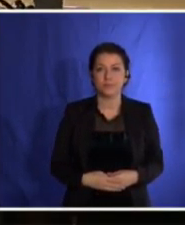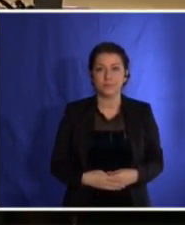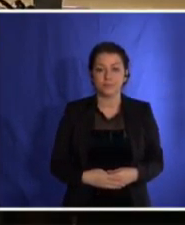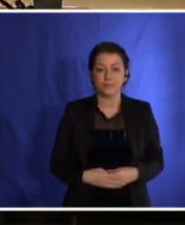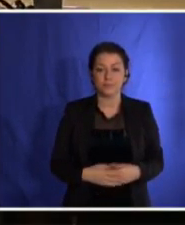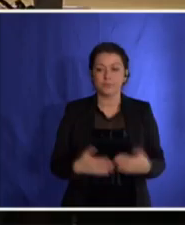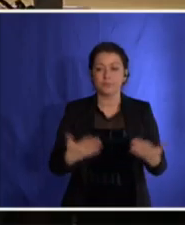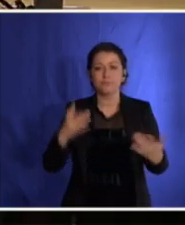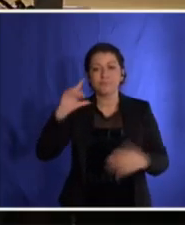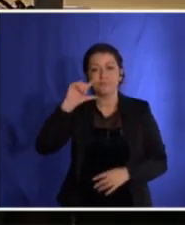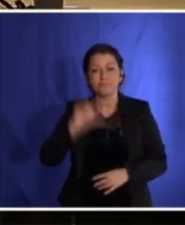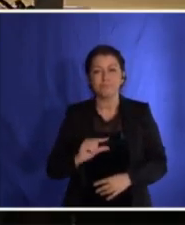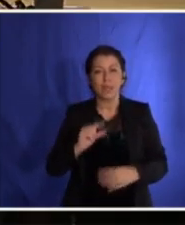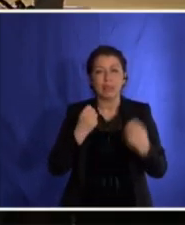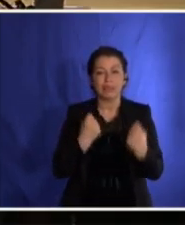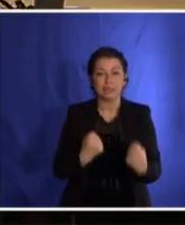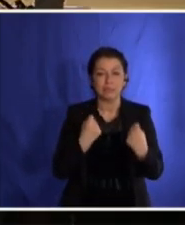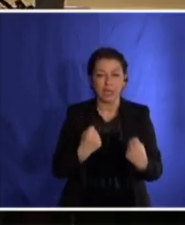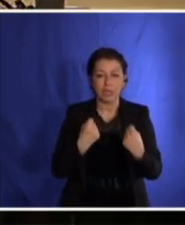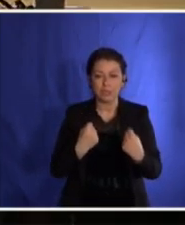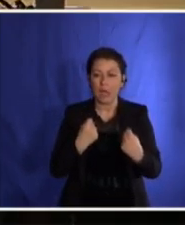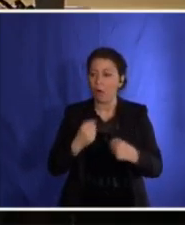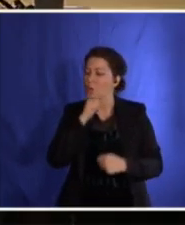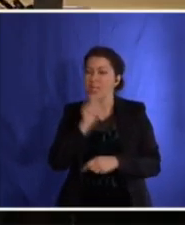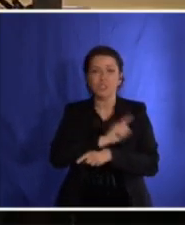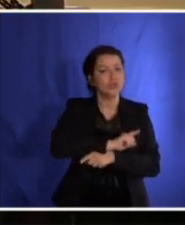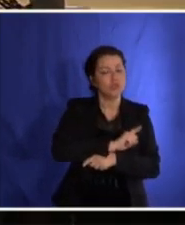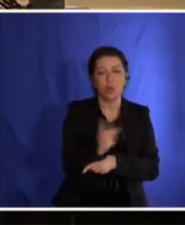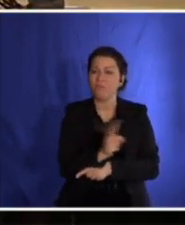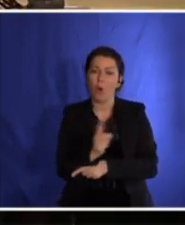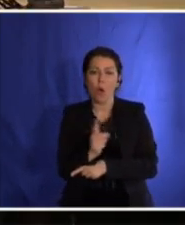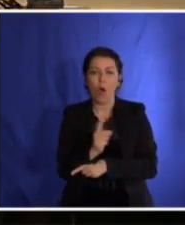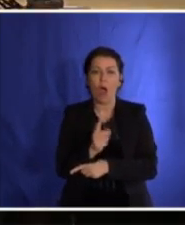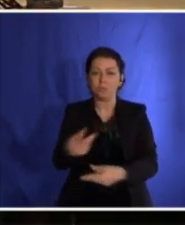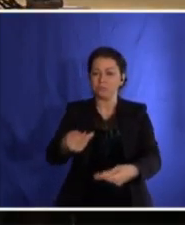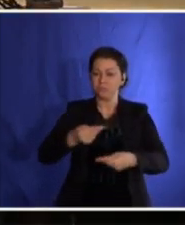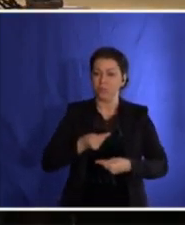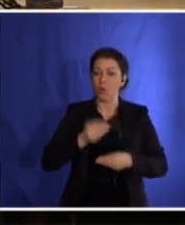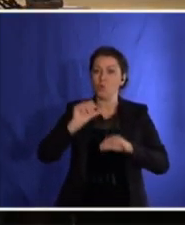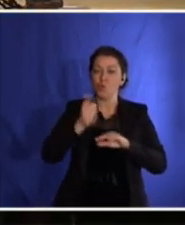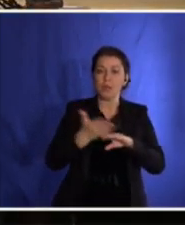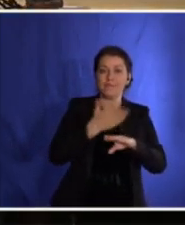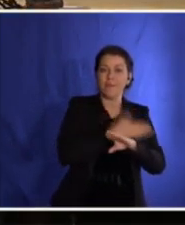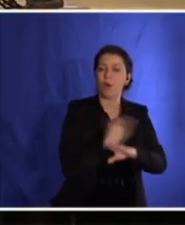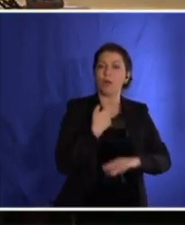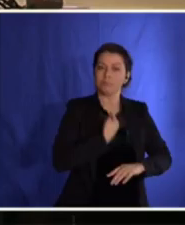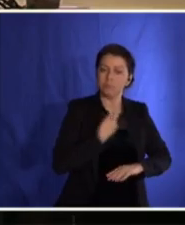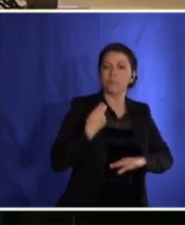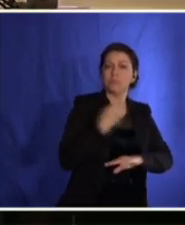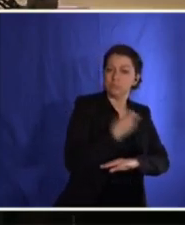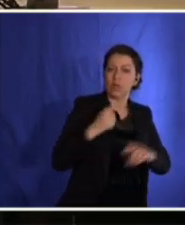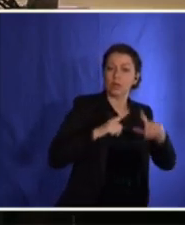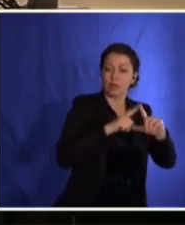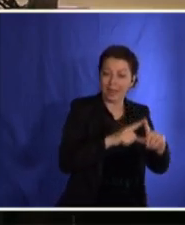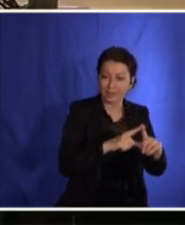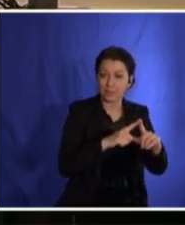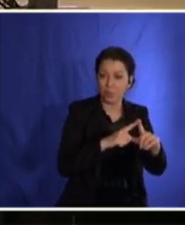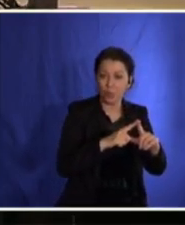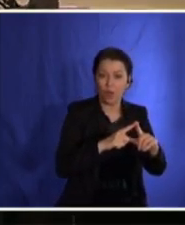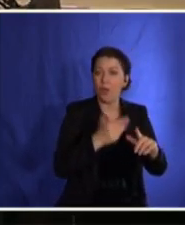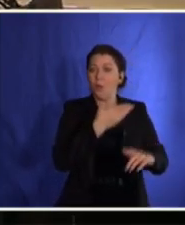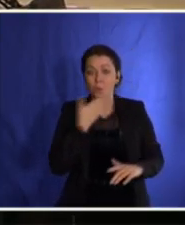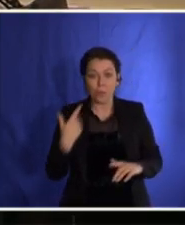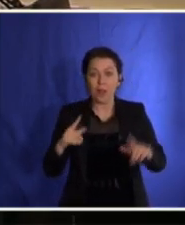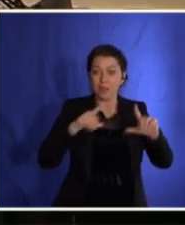Die Mindestsicherung nicht sofort zu bekommen, erst dann, wenn man eingezahlt hat. Und nicht herausnehmen, was man nicht angezahlt